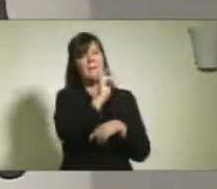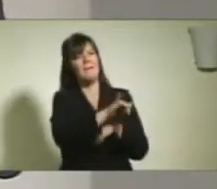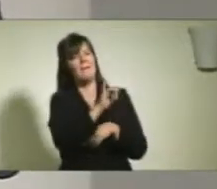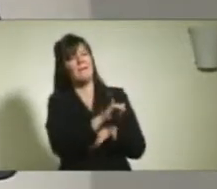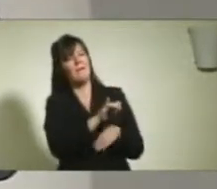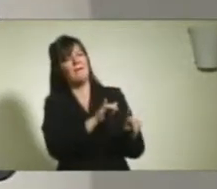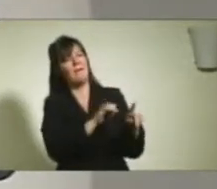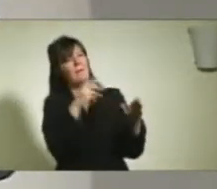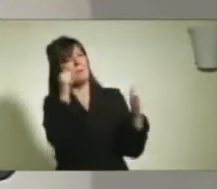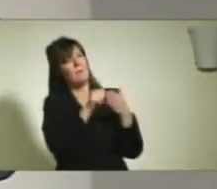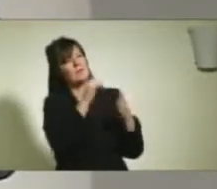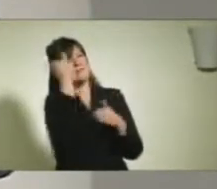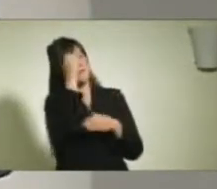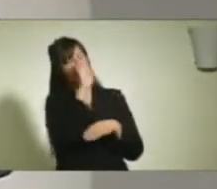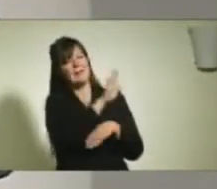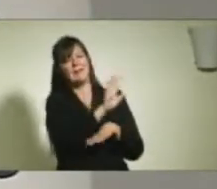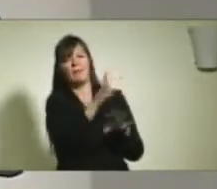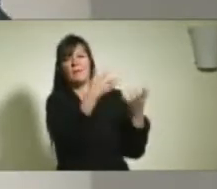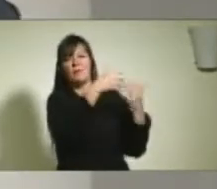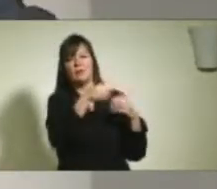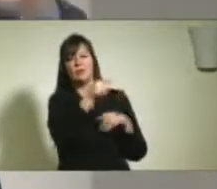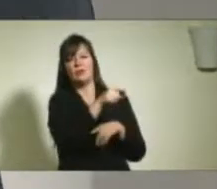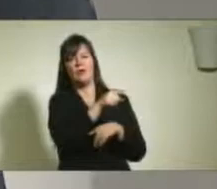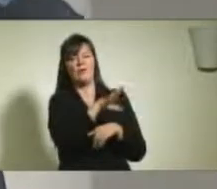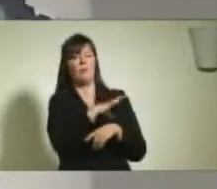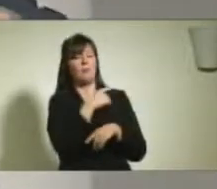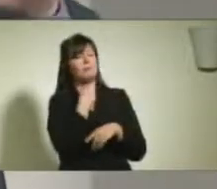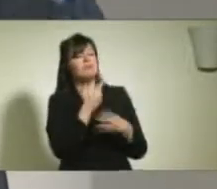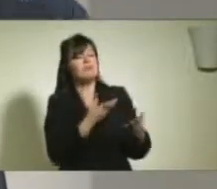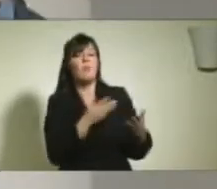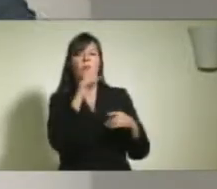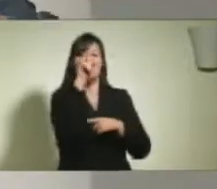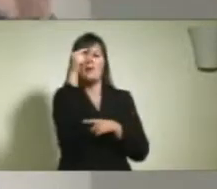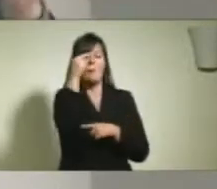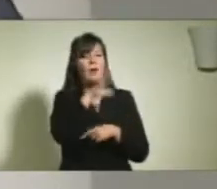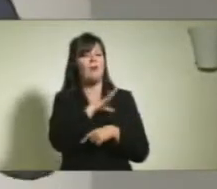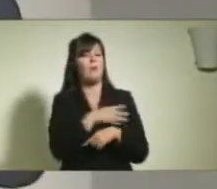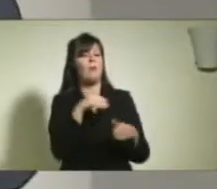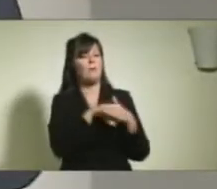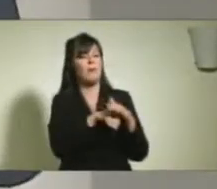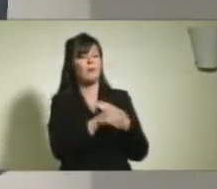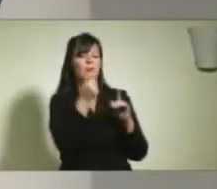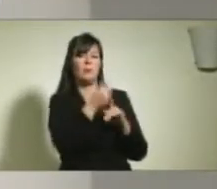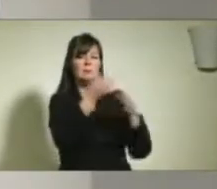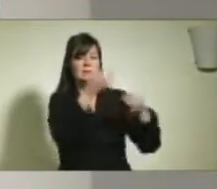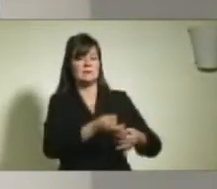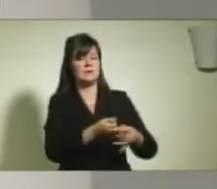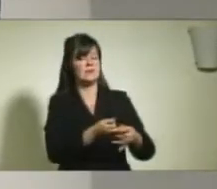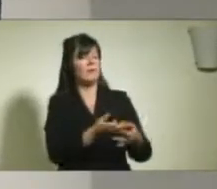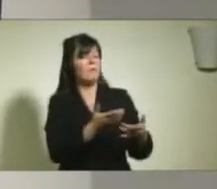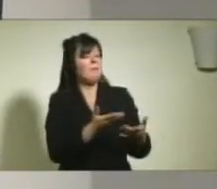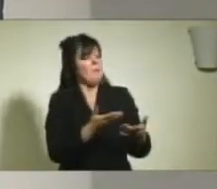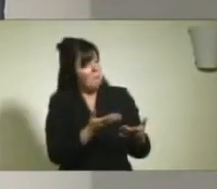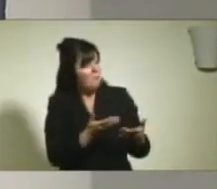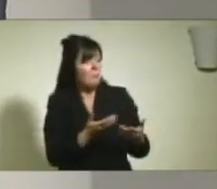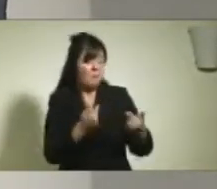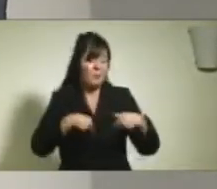Poste italienne, on dit, mais le gouvernement, avec ses affaires de banque, fait ce qu'il veut. Nous, on va en acheter une